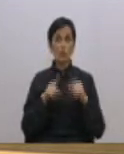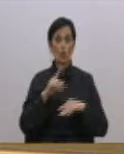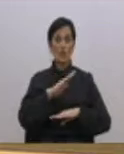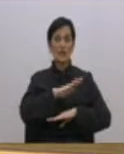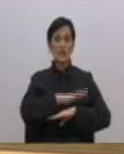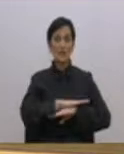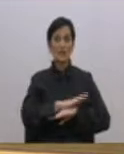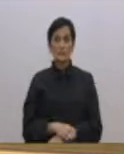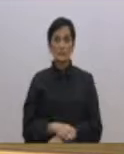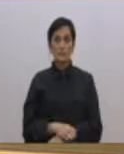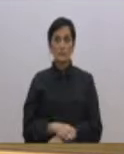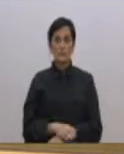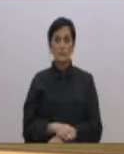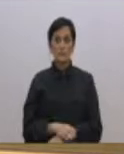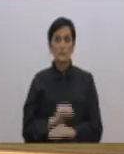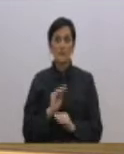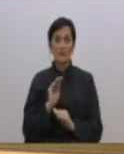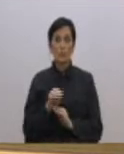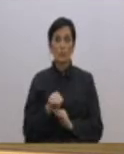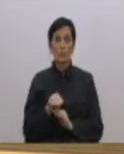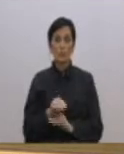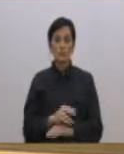სახით გამოყენებით.